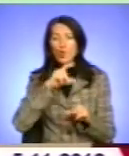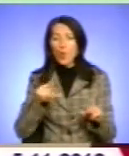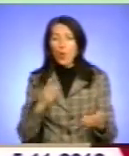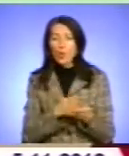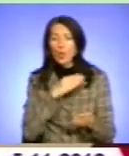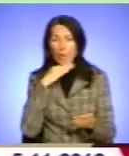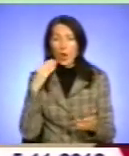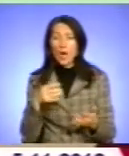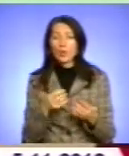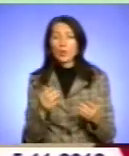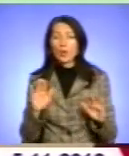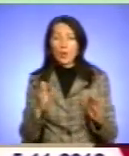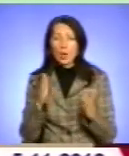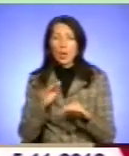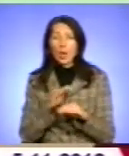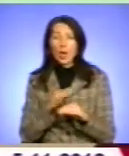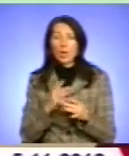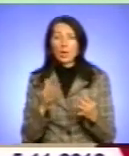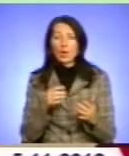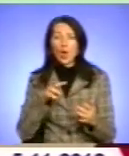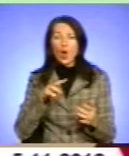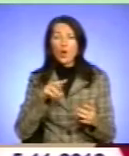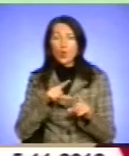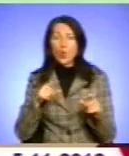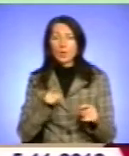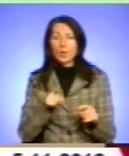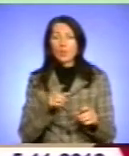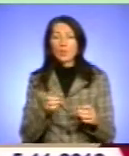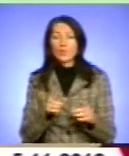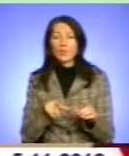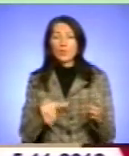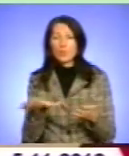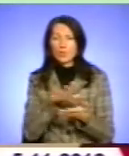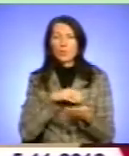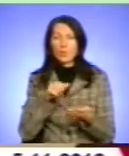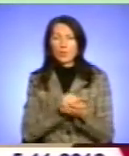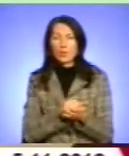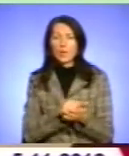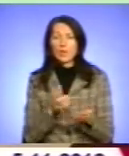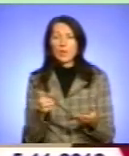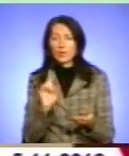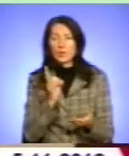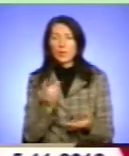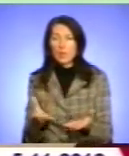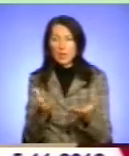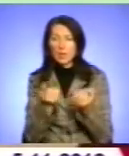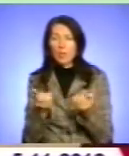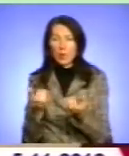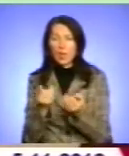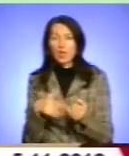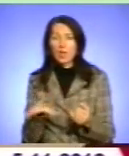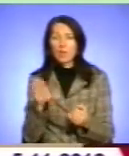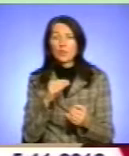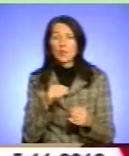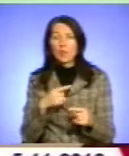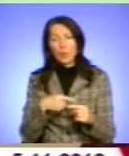про школу, але там школа спотворена. І, звичайно, сприйняття в дитини не таке, яке хотілося, щоб воно було,